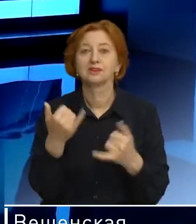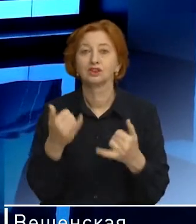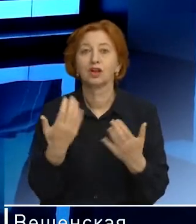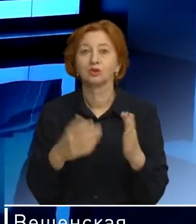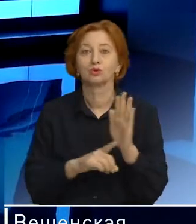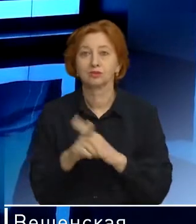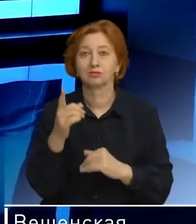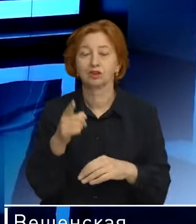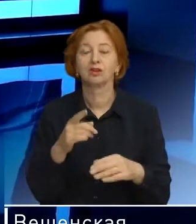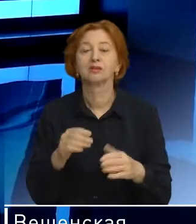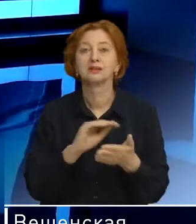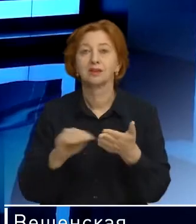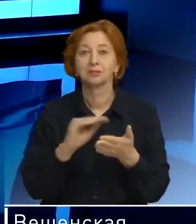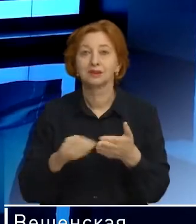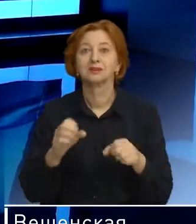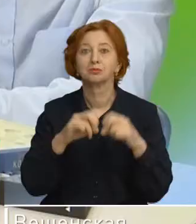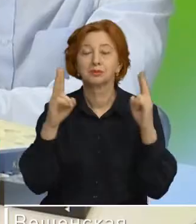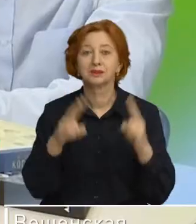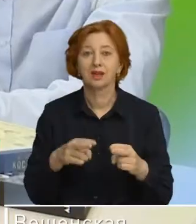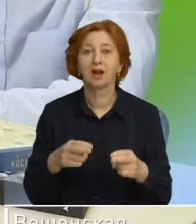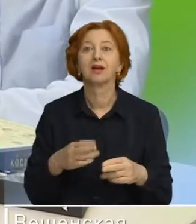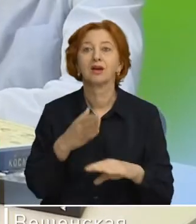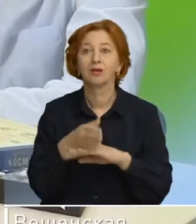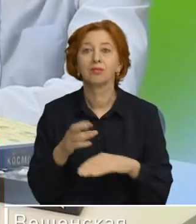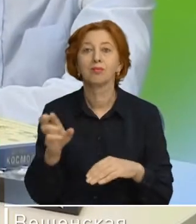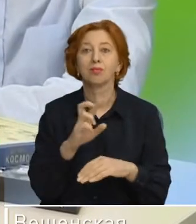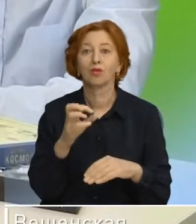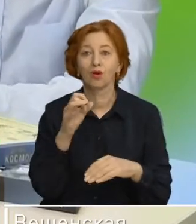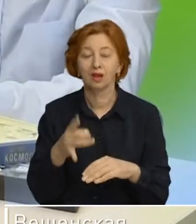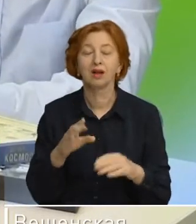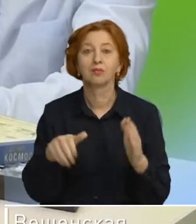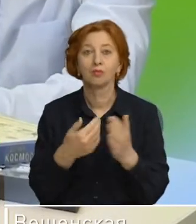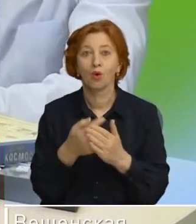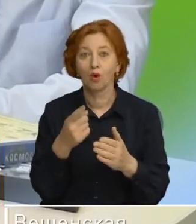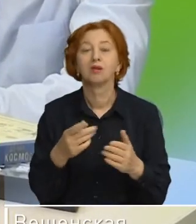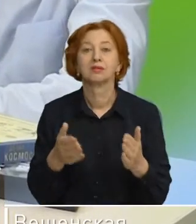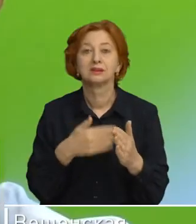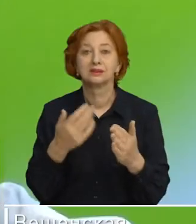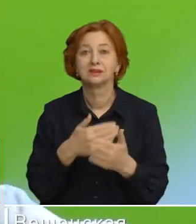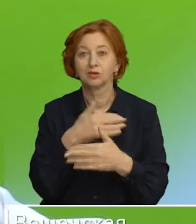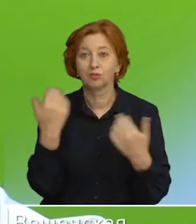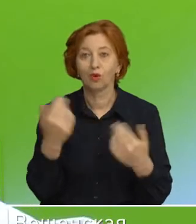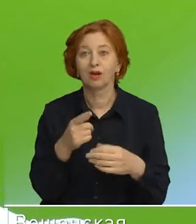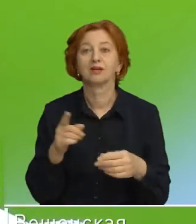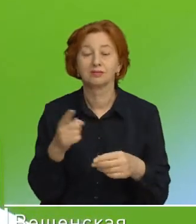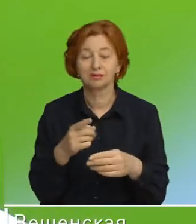лекций для них записал сегодня специальный гость, блогер, популяризатор отрасли и автор книг на эту тему Виталий